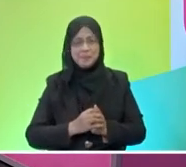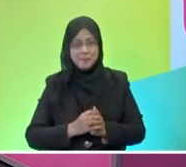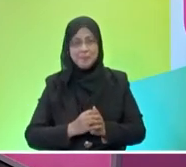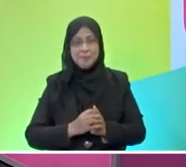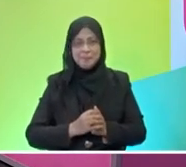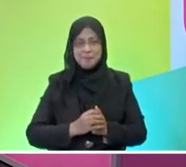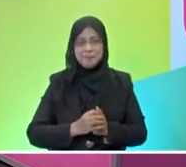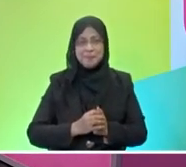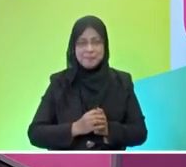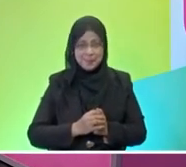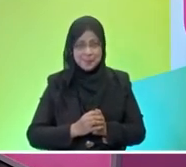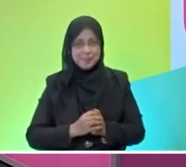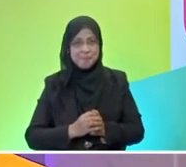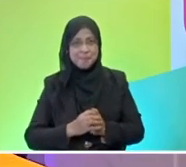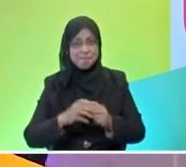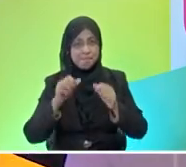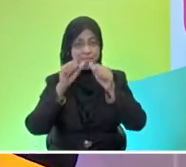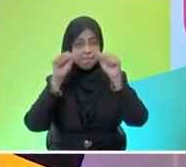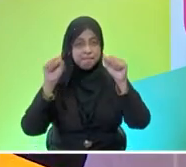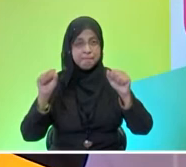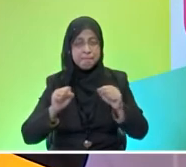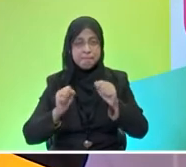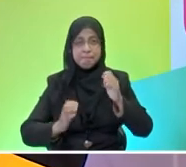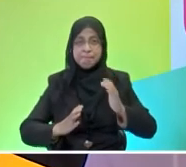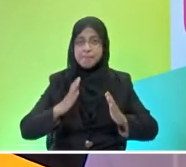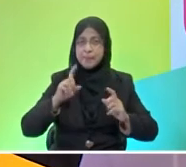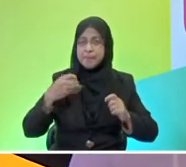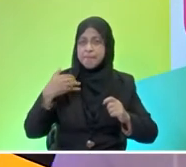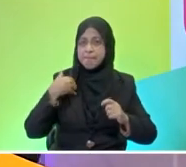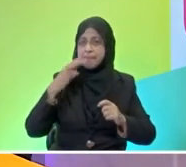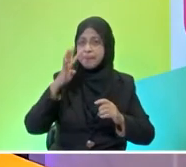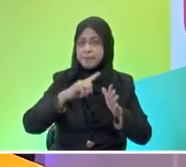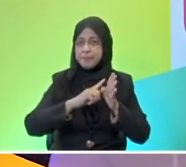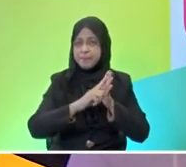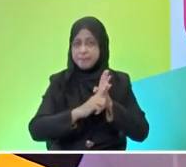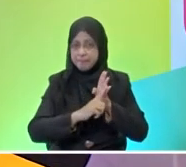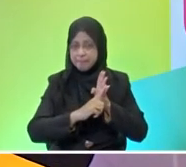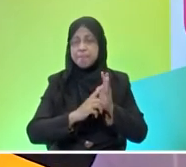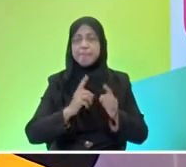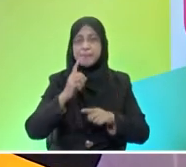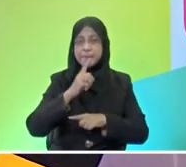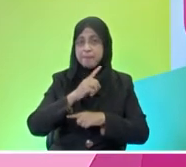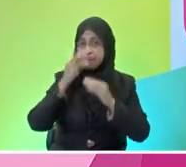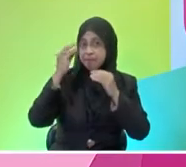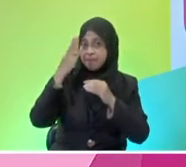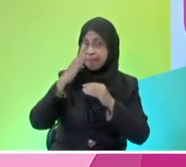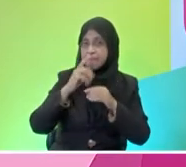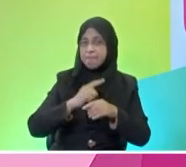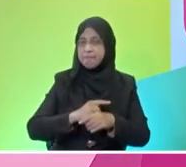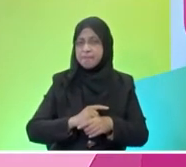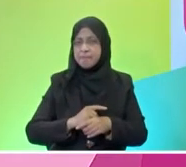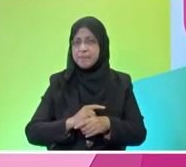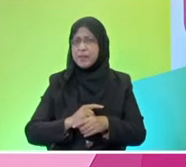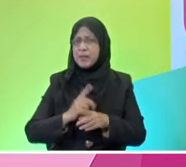cepat-elemen dalam sistem robotic jadi nggak sini cek gua bagi satu situasi pada Hanif Oke situasinya